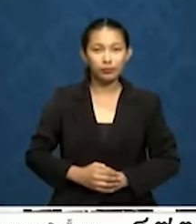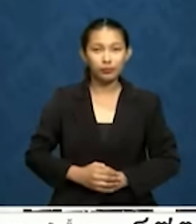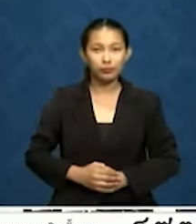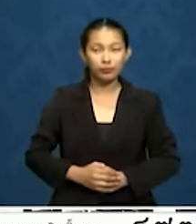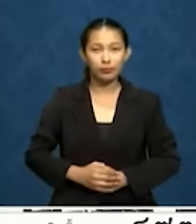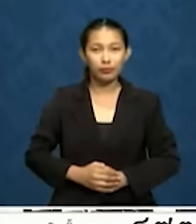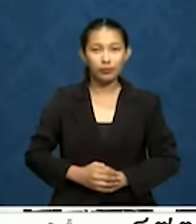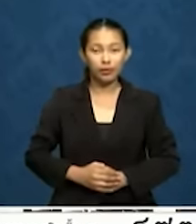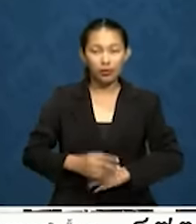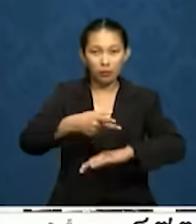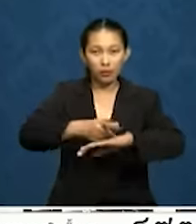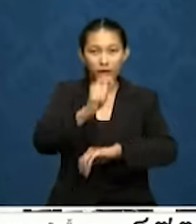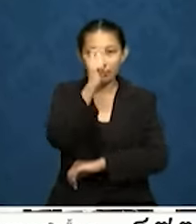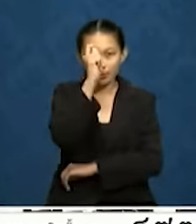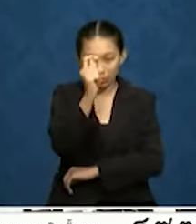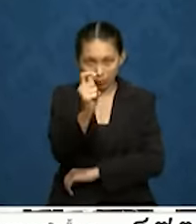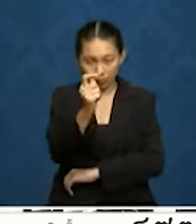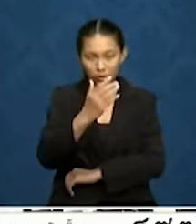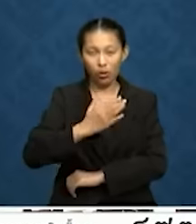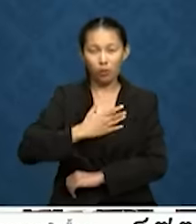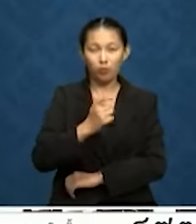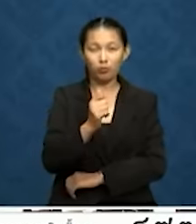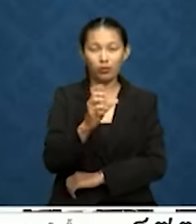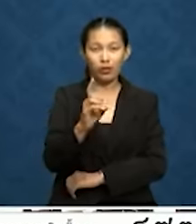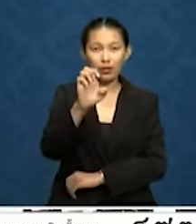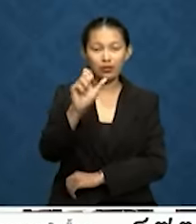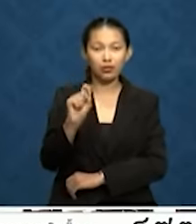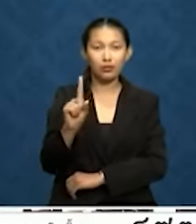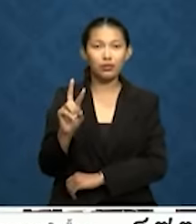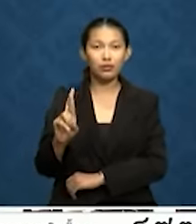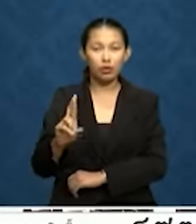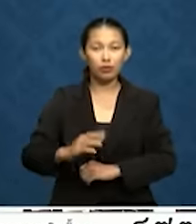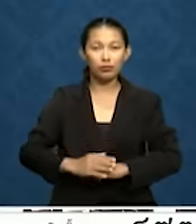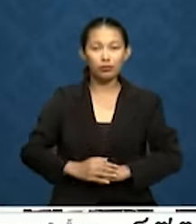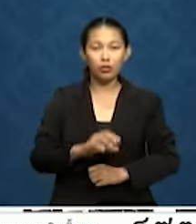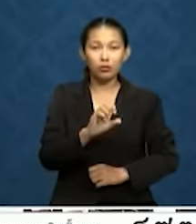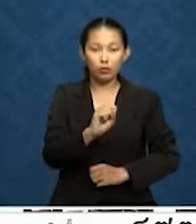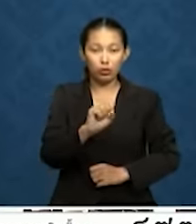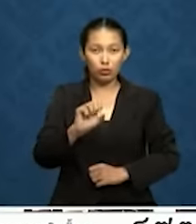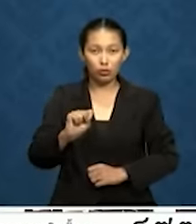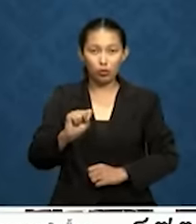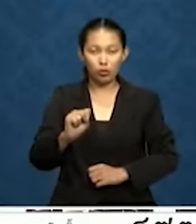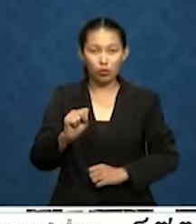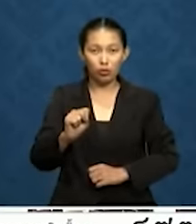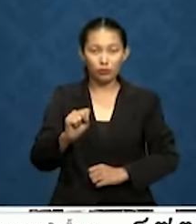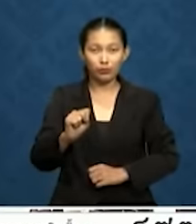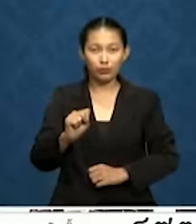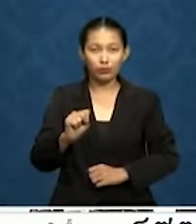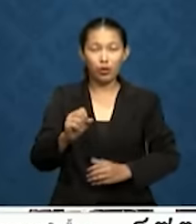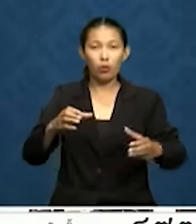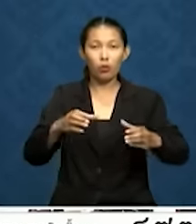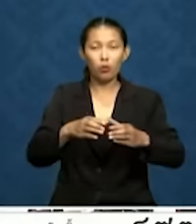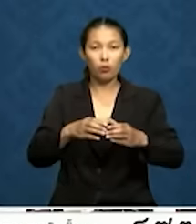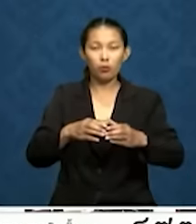ท่านประธานที่เคารพกับผมอดิศรเพียงเกตส.ส.บัญชีรายชื่อจากพรรคเพื่อ